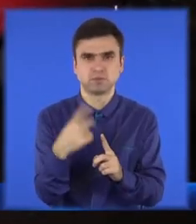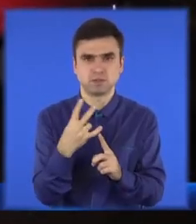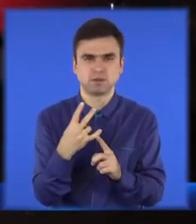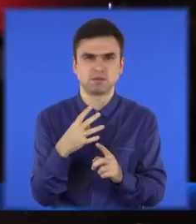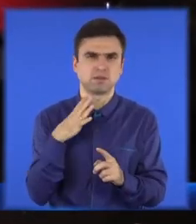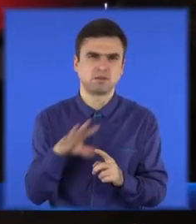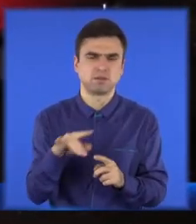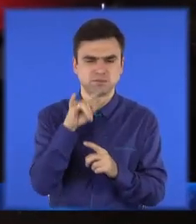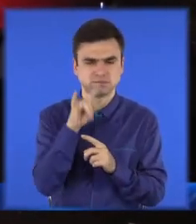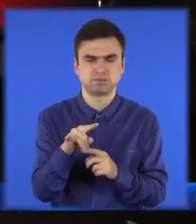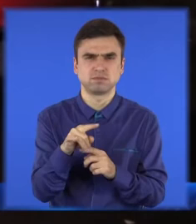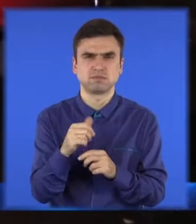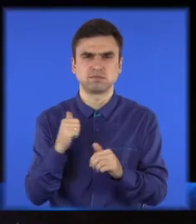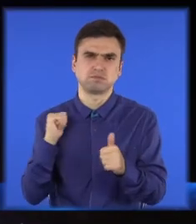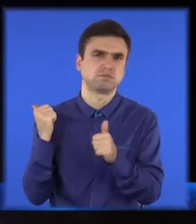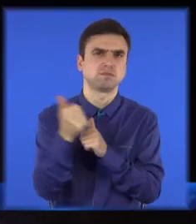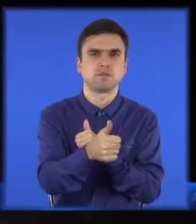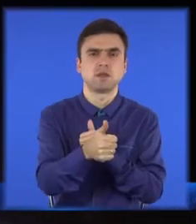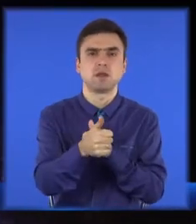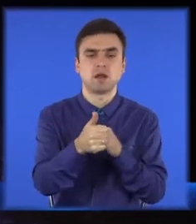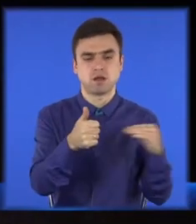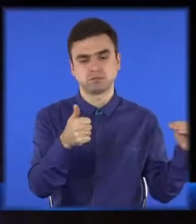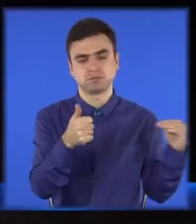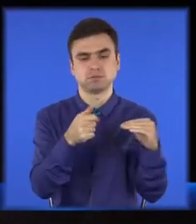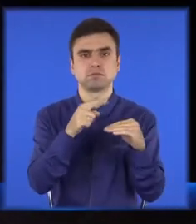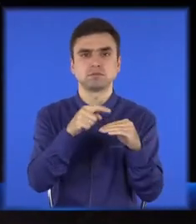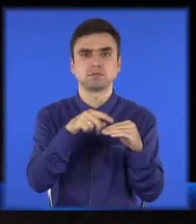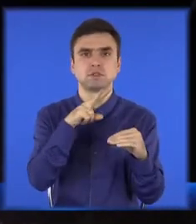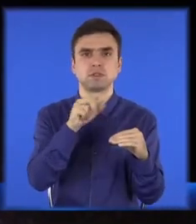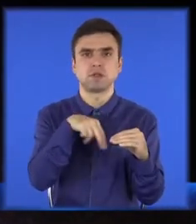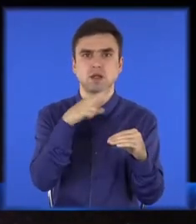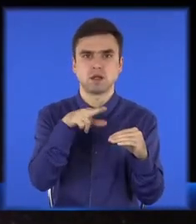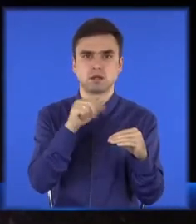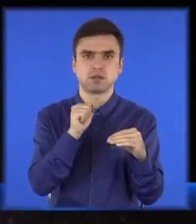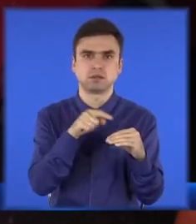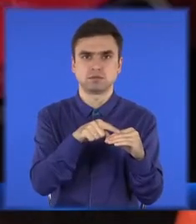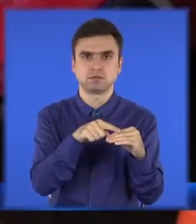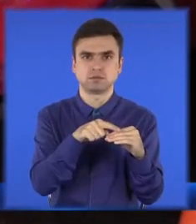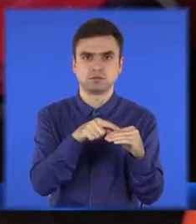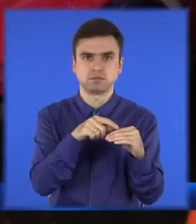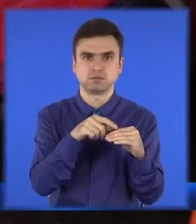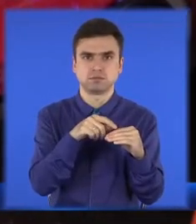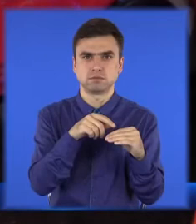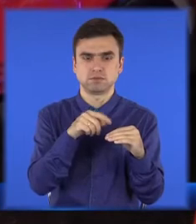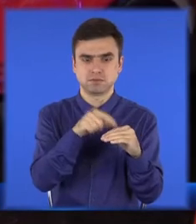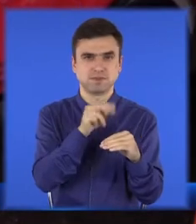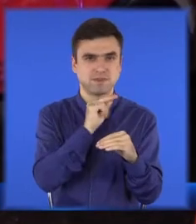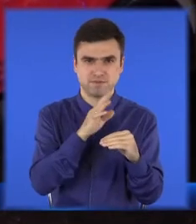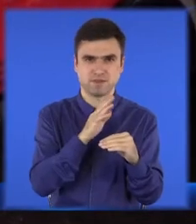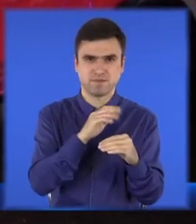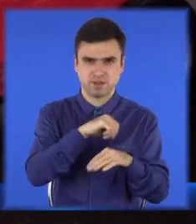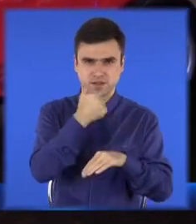відкинуло та розвернуло посеред дороги, а «Жигулі» ледь не виїхали на узбіччя. Ніхто з водіїв та пасажирів не